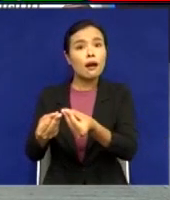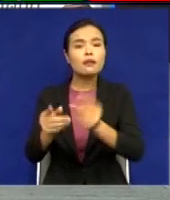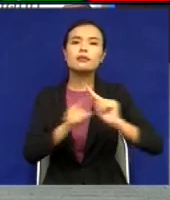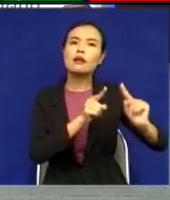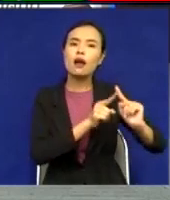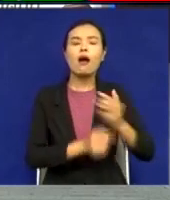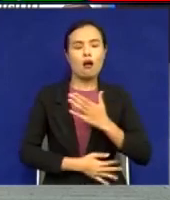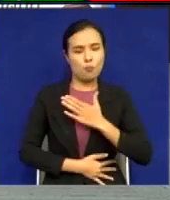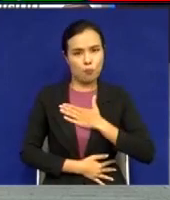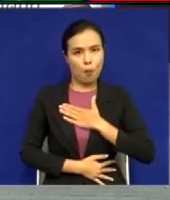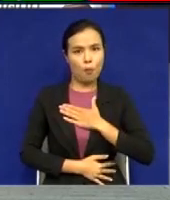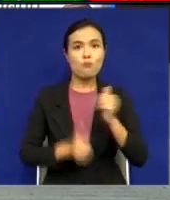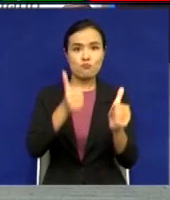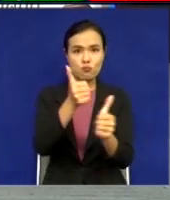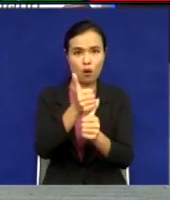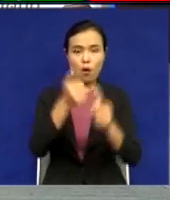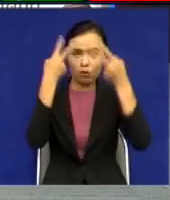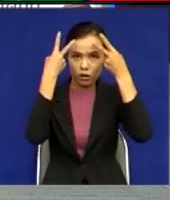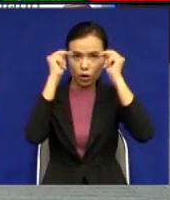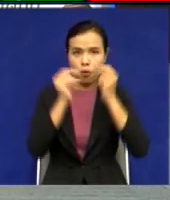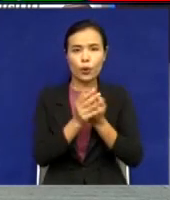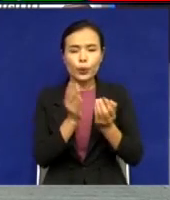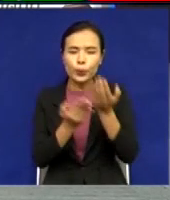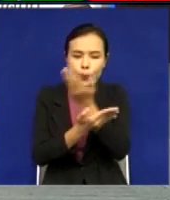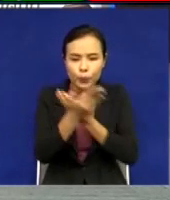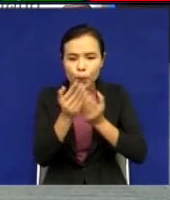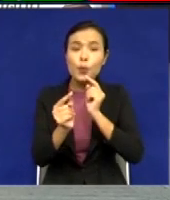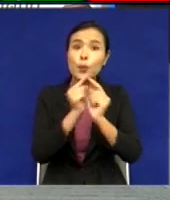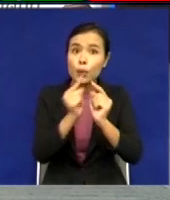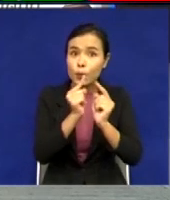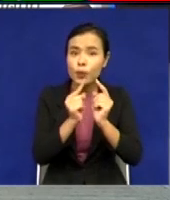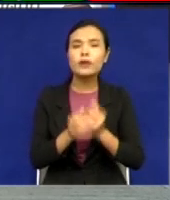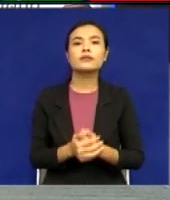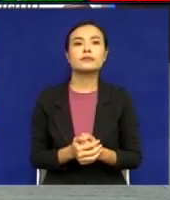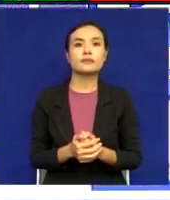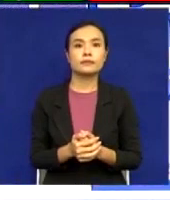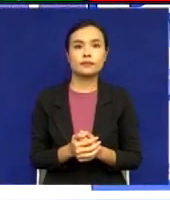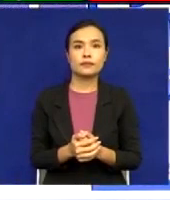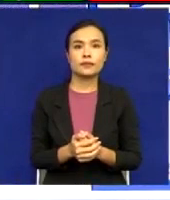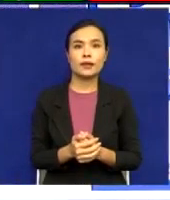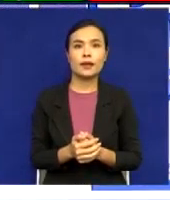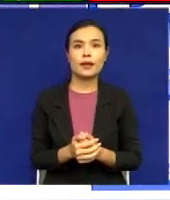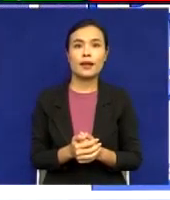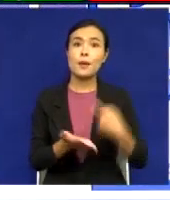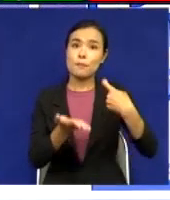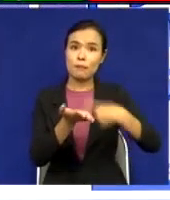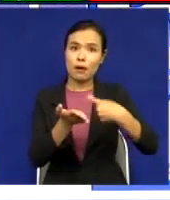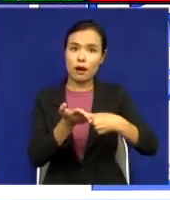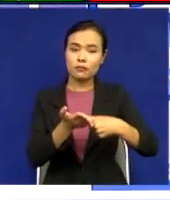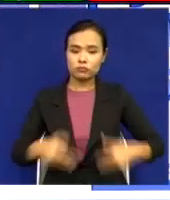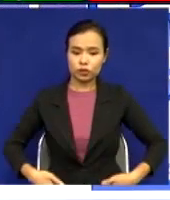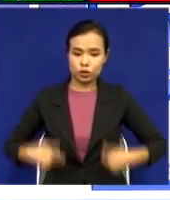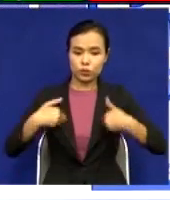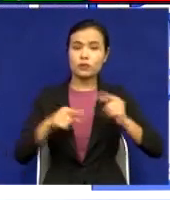ผมกับท่านรองนายกรัฐมนตรีกำลังหารือกันนะครับไม่ว่าจะเป็นเรื่องของกรมธรรม์ประกันชีวิตซึ่งท่านอ